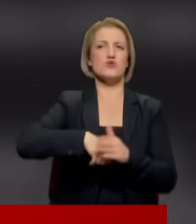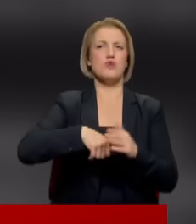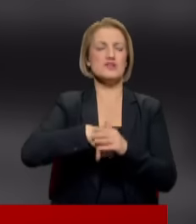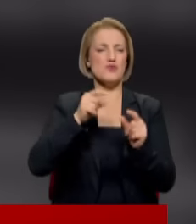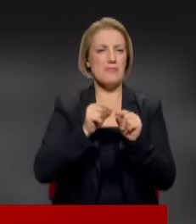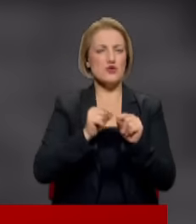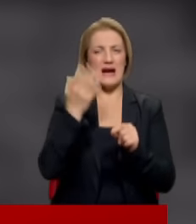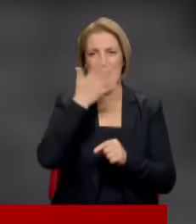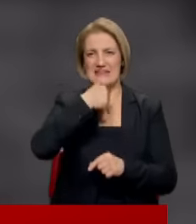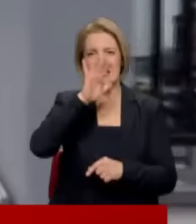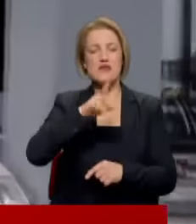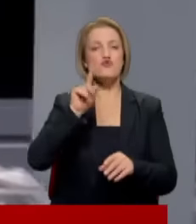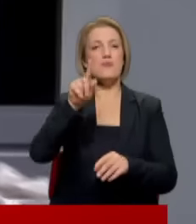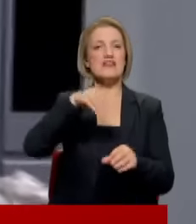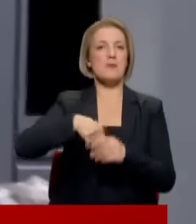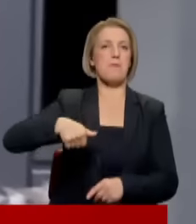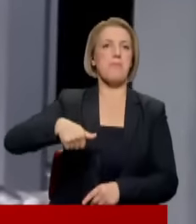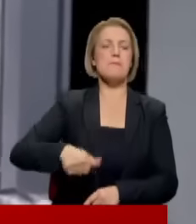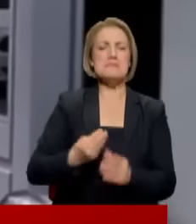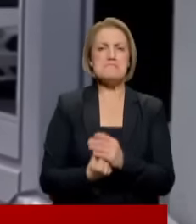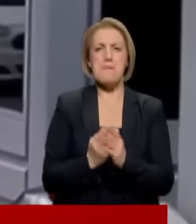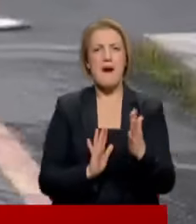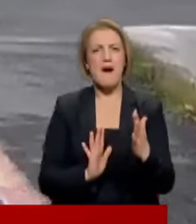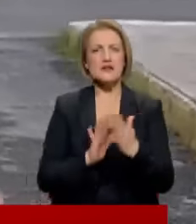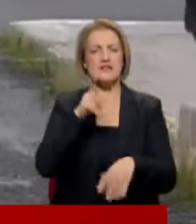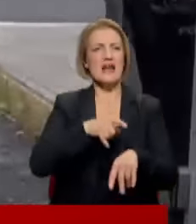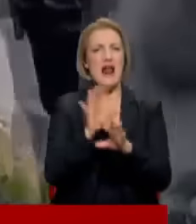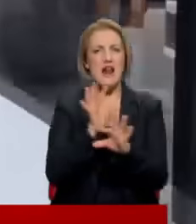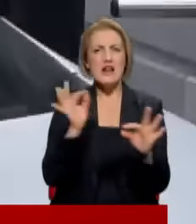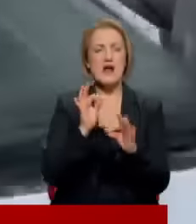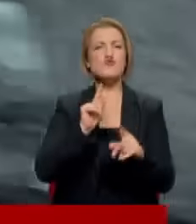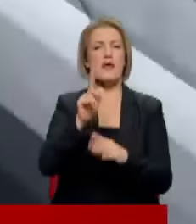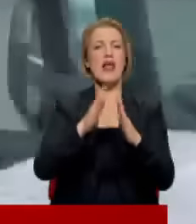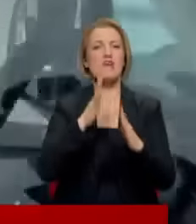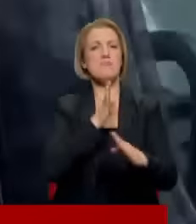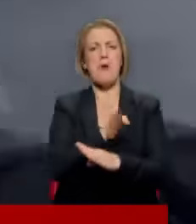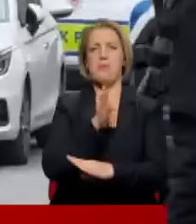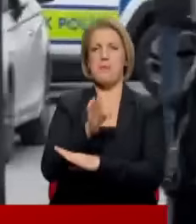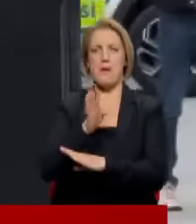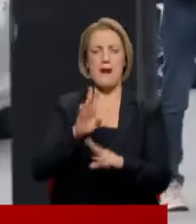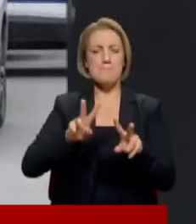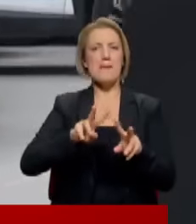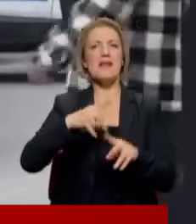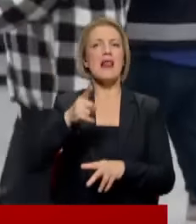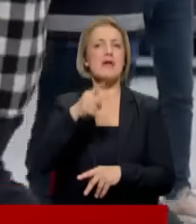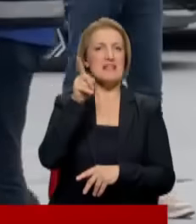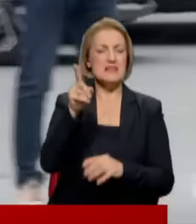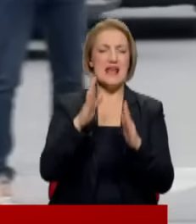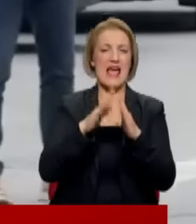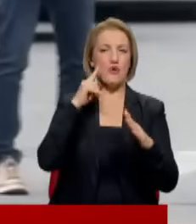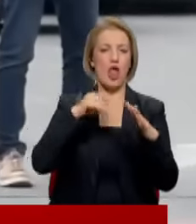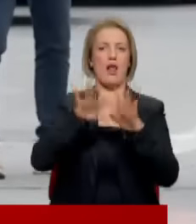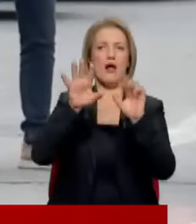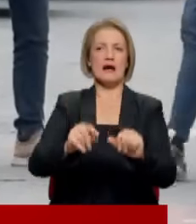olduğu şüpheliler için düğmeye basıldı sabaha karşı polisler şüphelilerin adresine gitti Mehmet Ali evinde gözaltına alındı